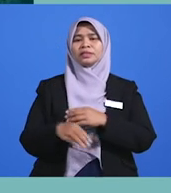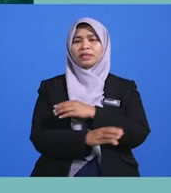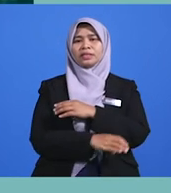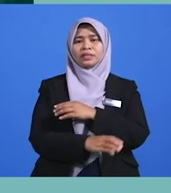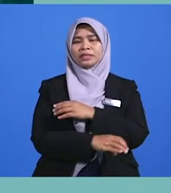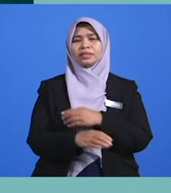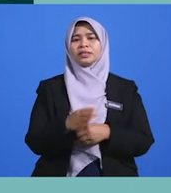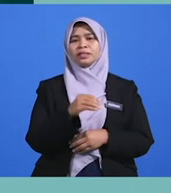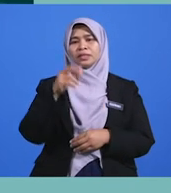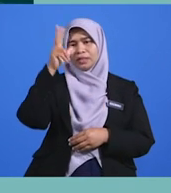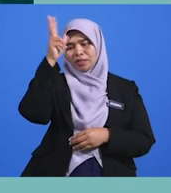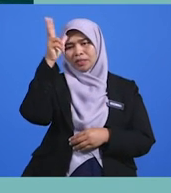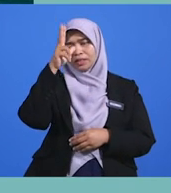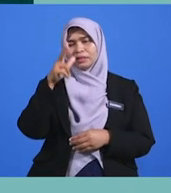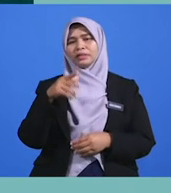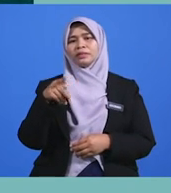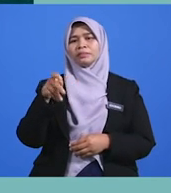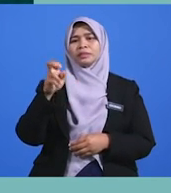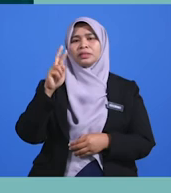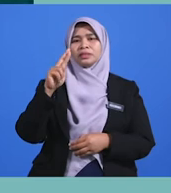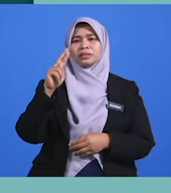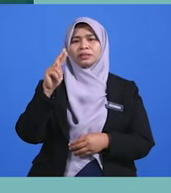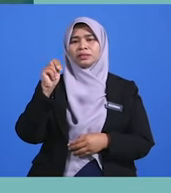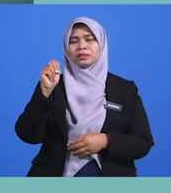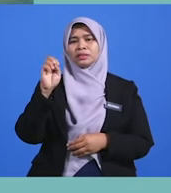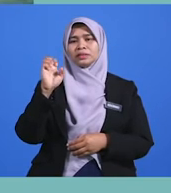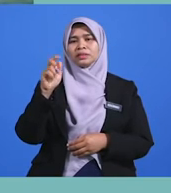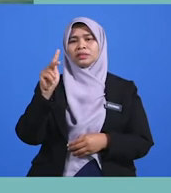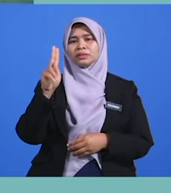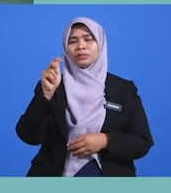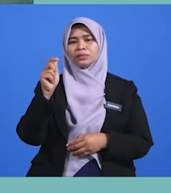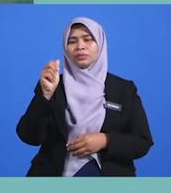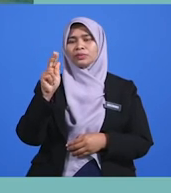persekutuan yang terkandung dalam Persekutuan Malaysia.